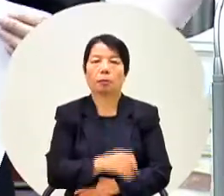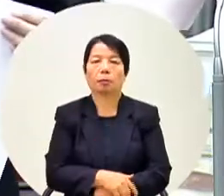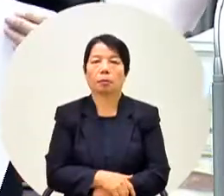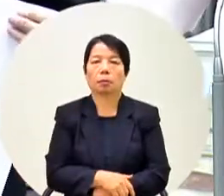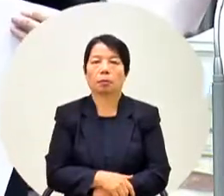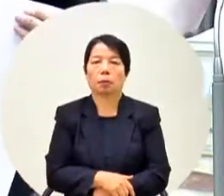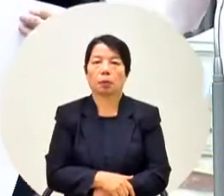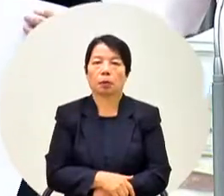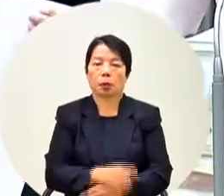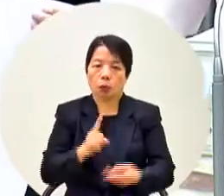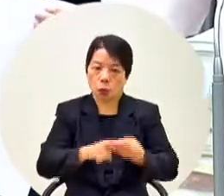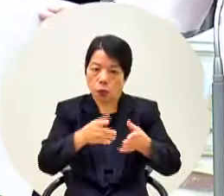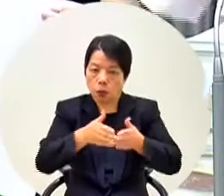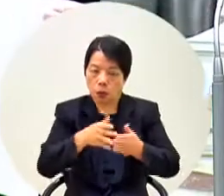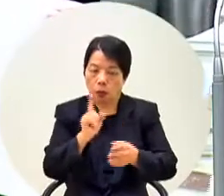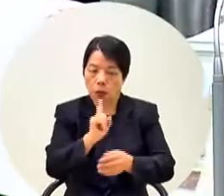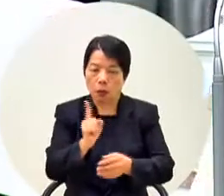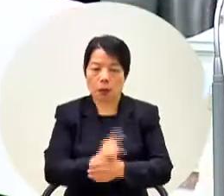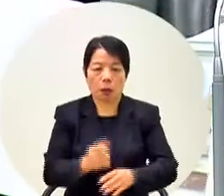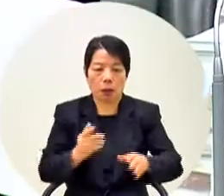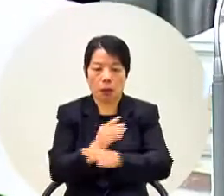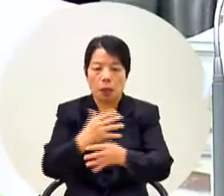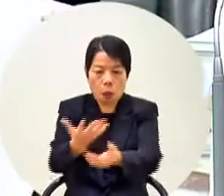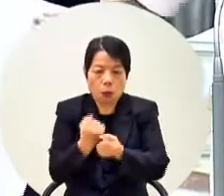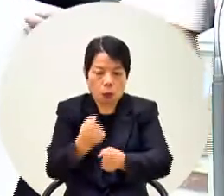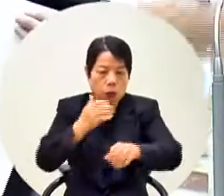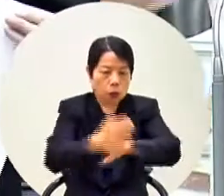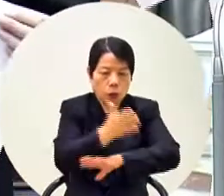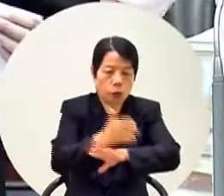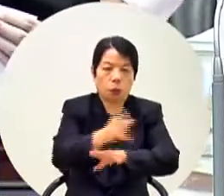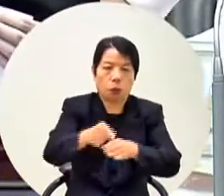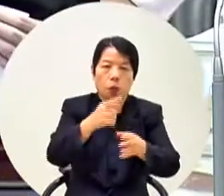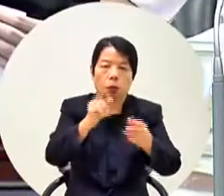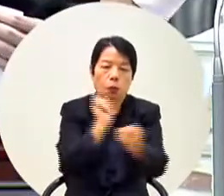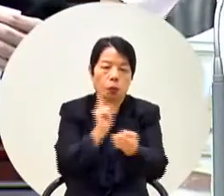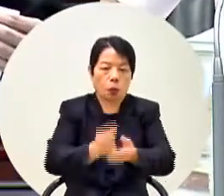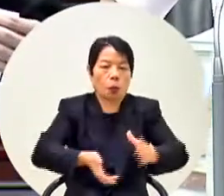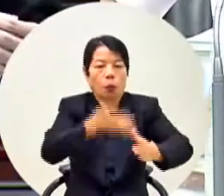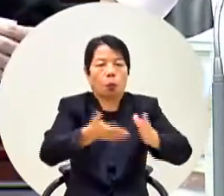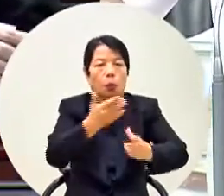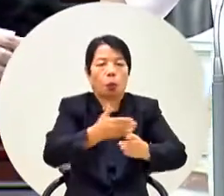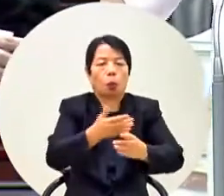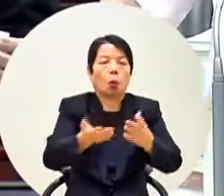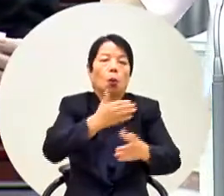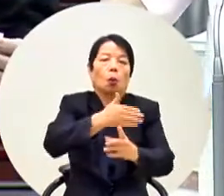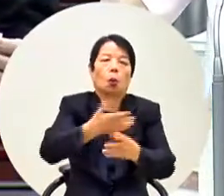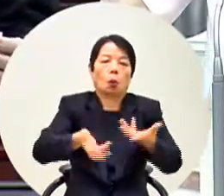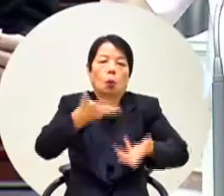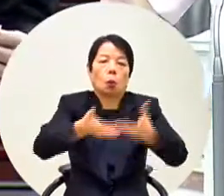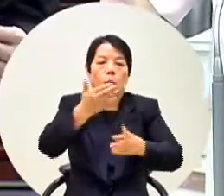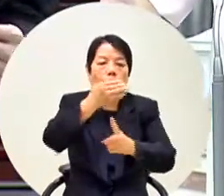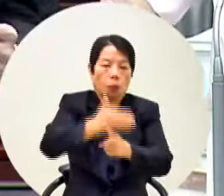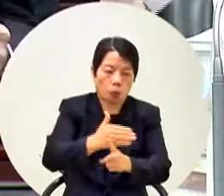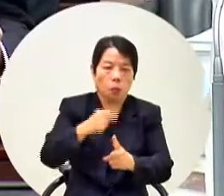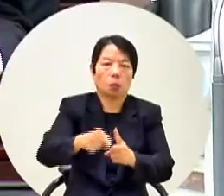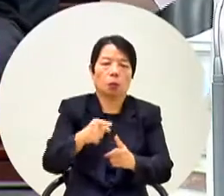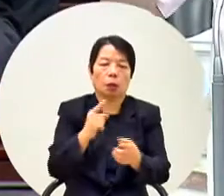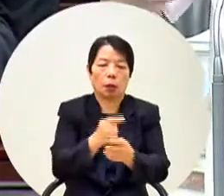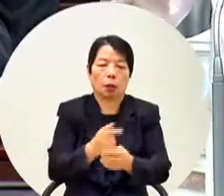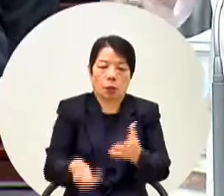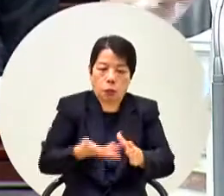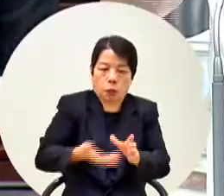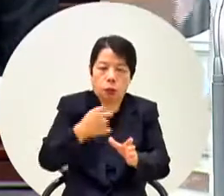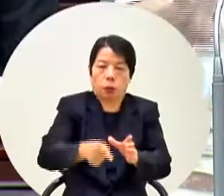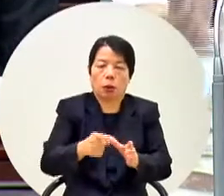要你因为超速，所以甲路温降低，伊收伊咧烧，为着赶速度，吼、哦，